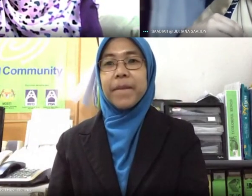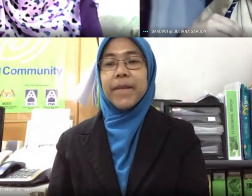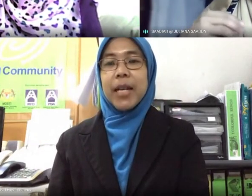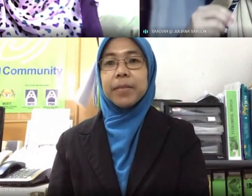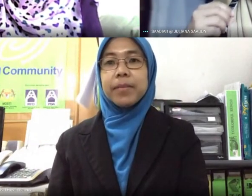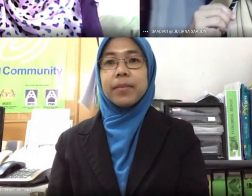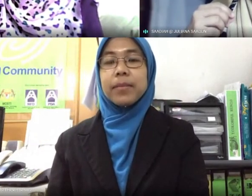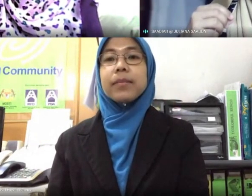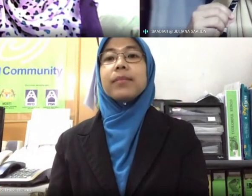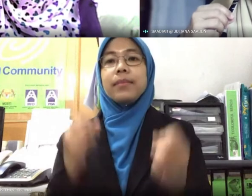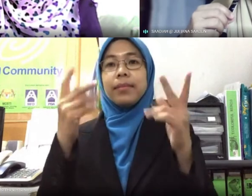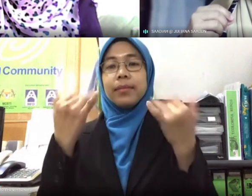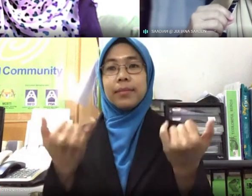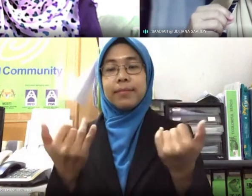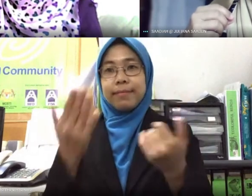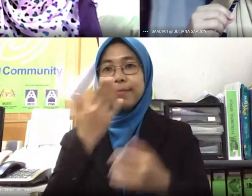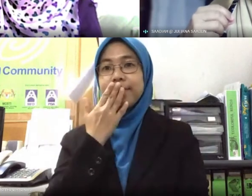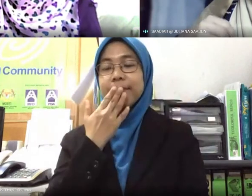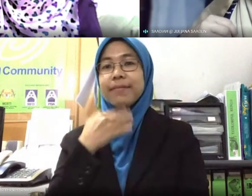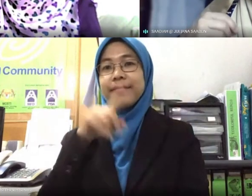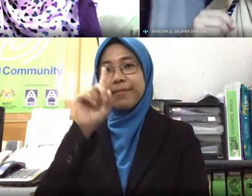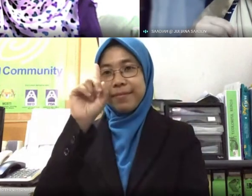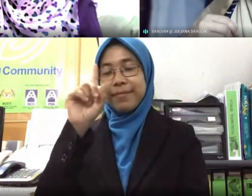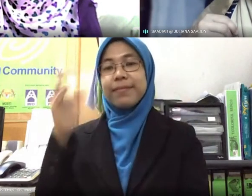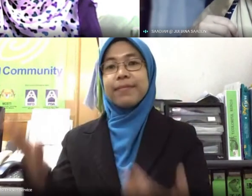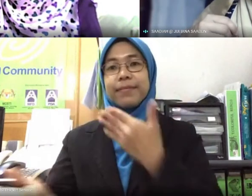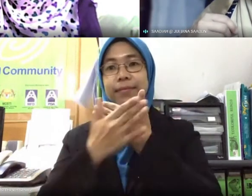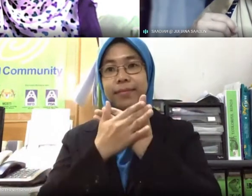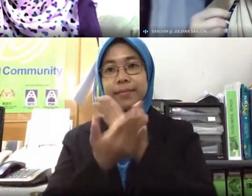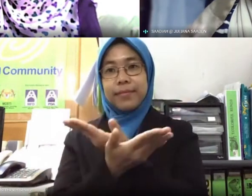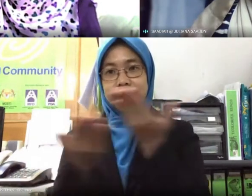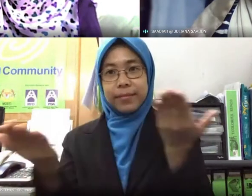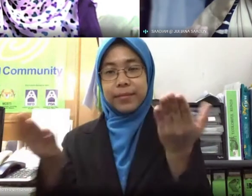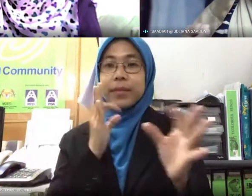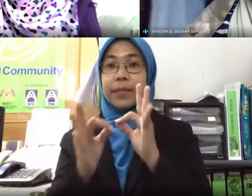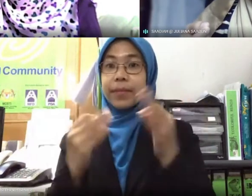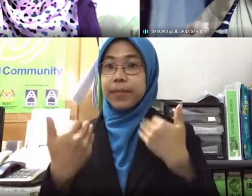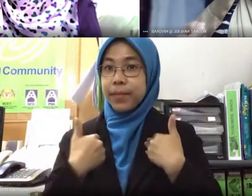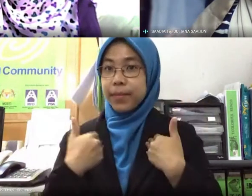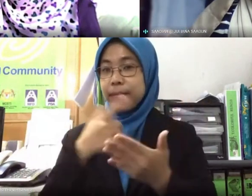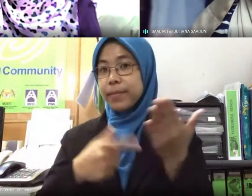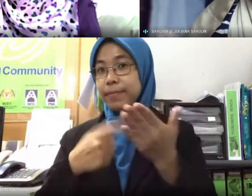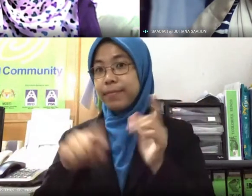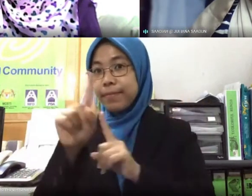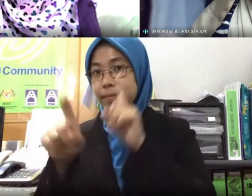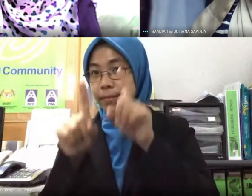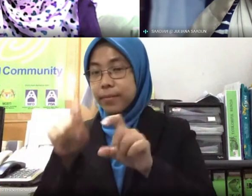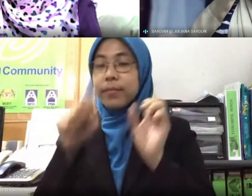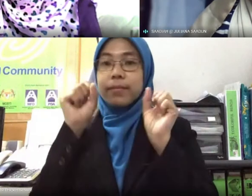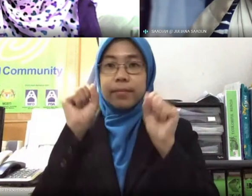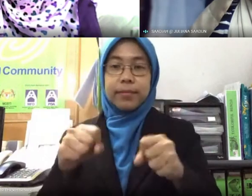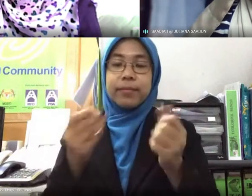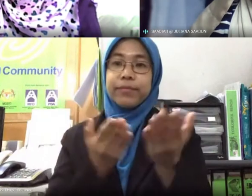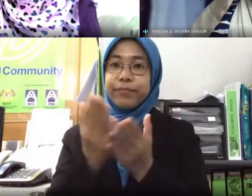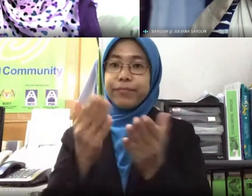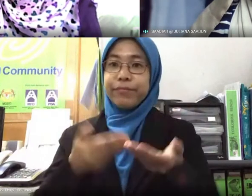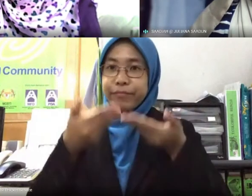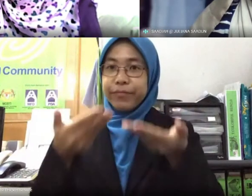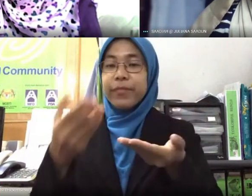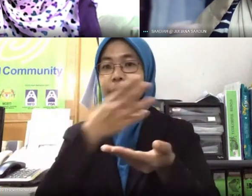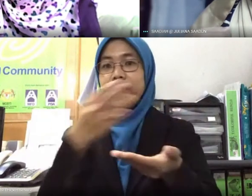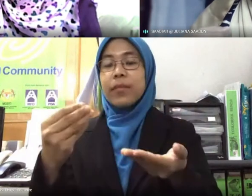okey. Okey, Alhamdulillah. Selamat kembali semua. Sekiranya ada sebarang persoalan, boleh saja anda ajukan dan insyaAllah saya